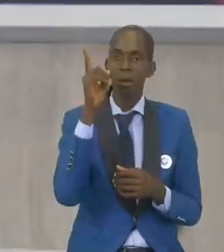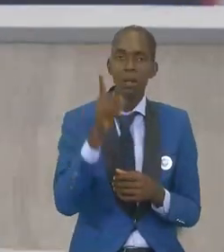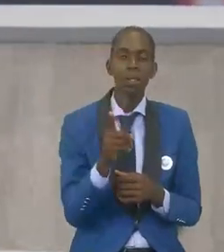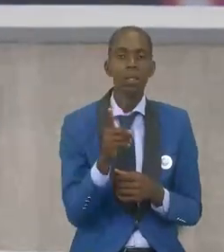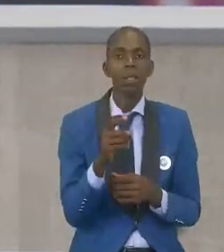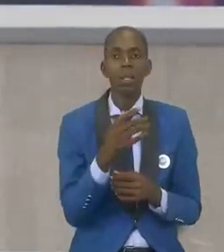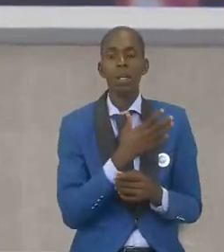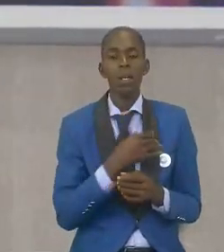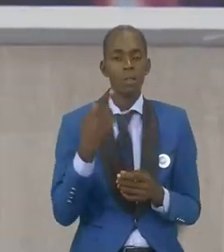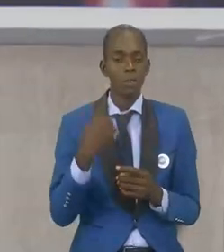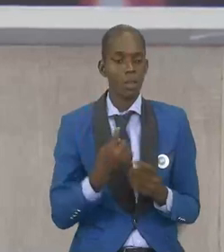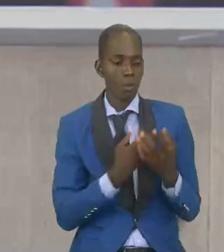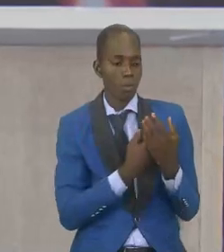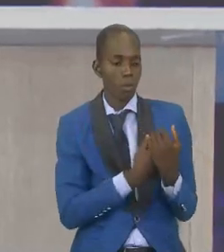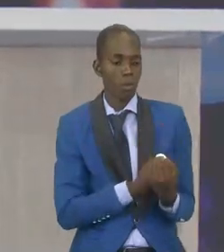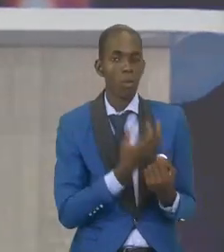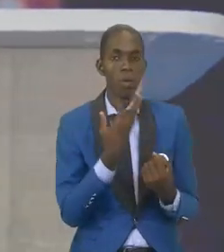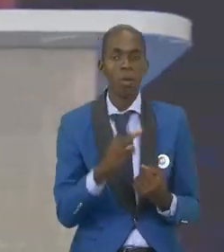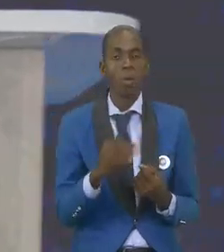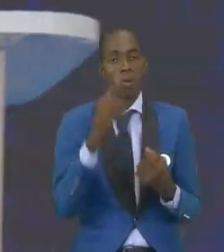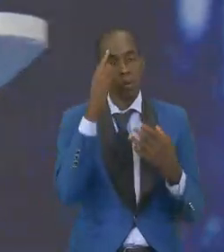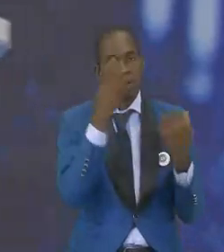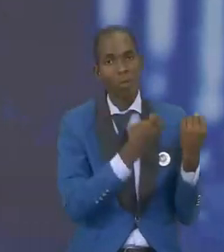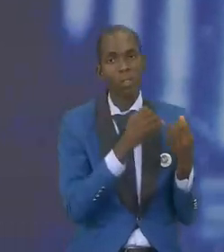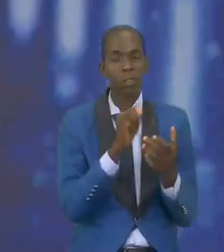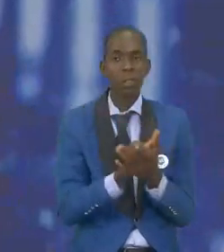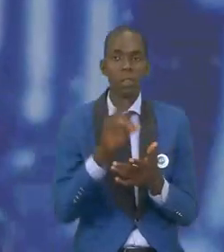la préservation que Daniel avait eu